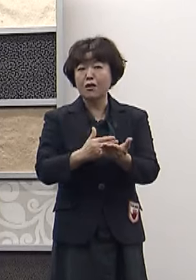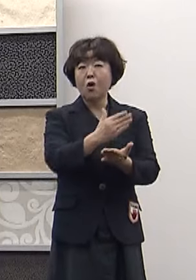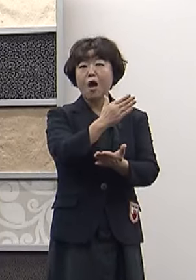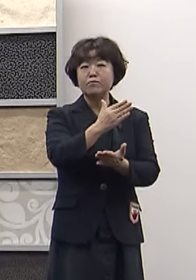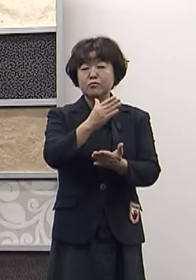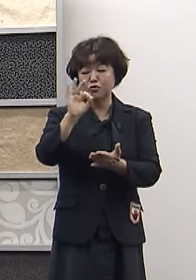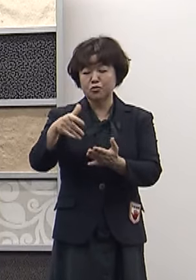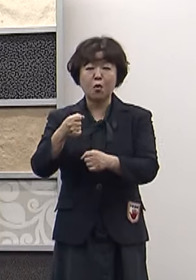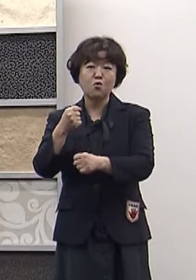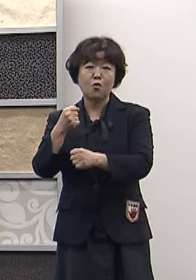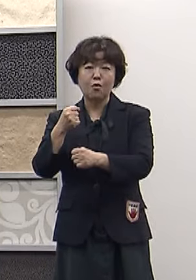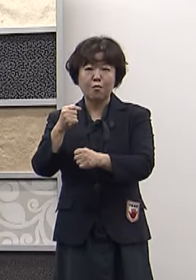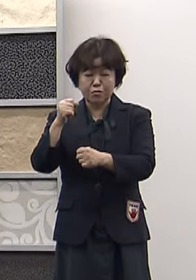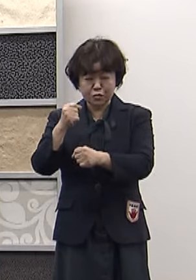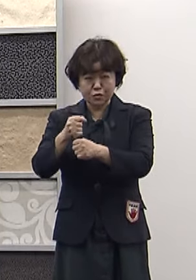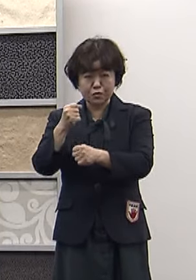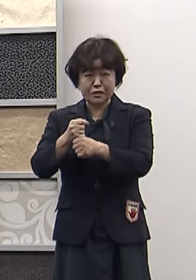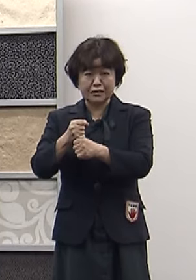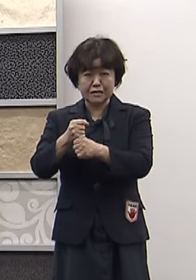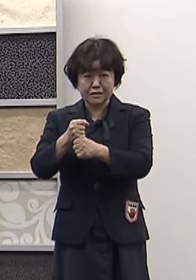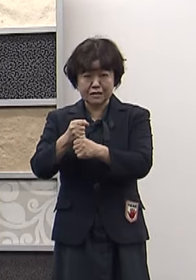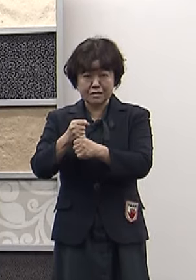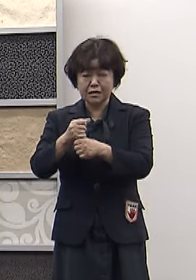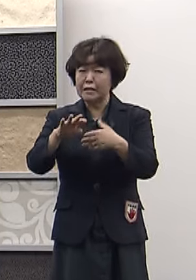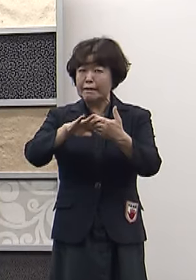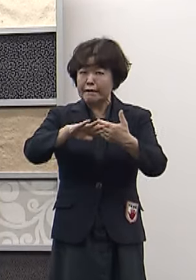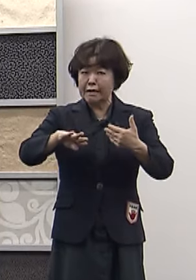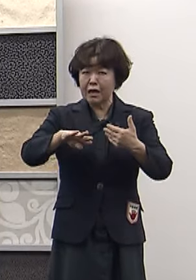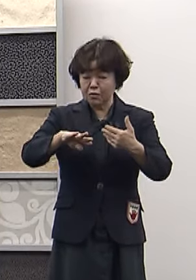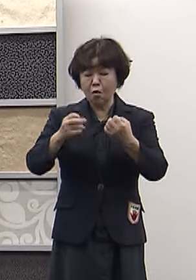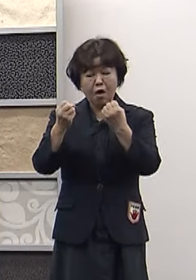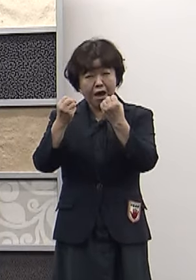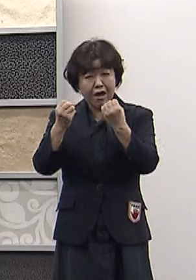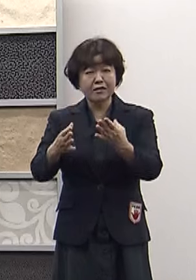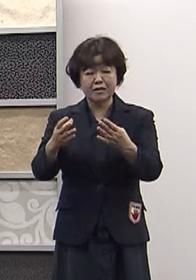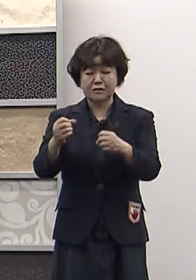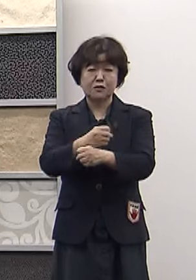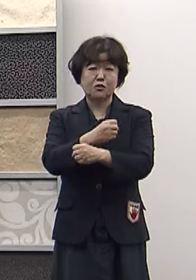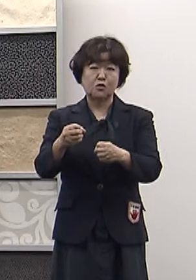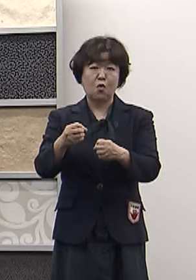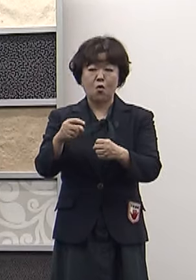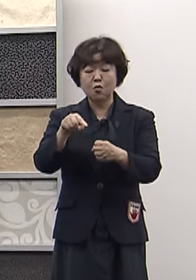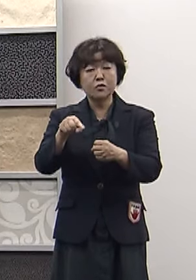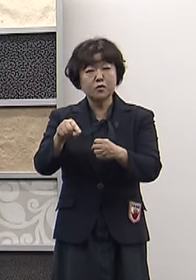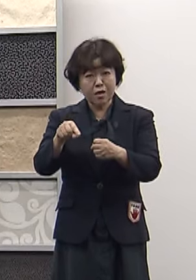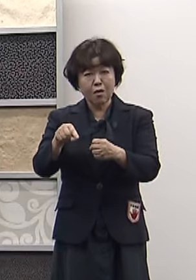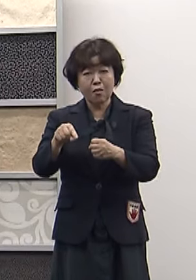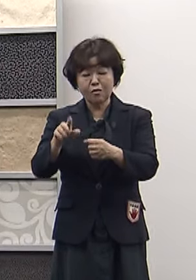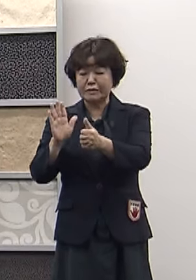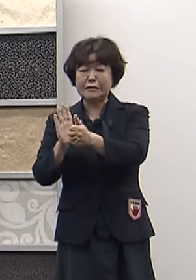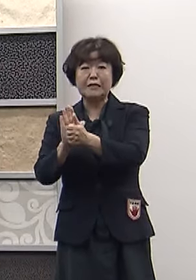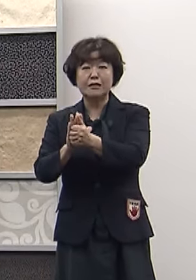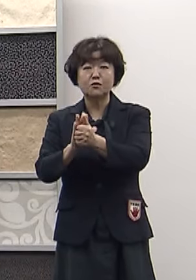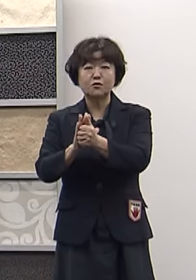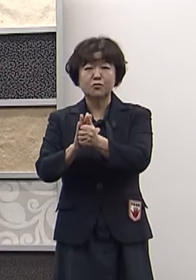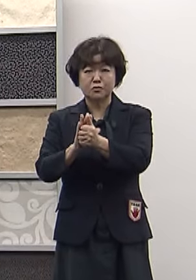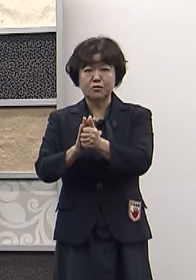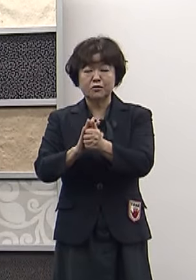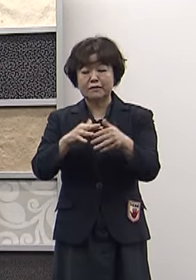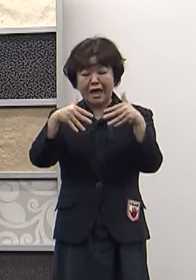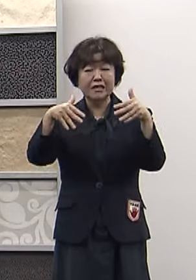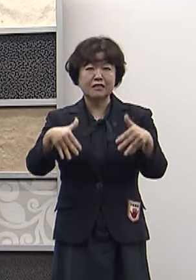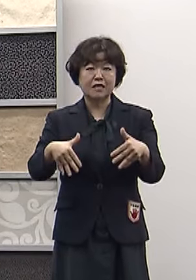ものづくりスタートアップですとかものづくりにとらわれない新事業一般、その新事業の創出を支援する体制の構築について申し述べます